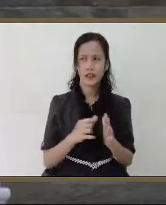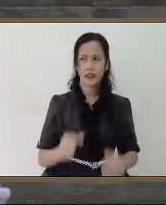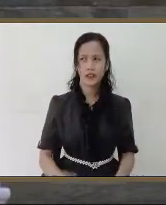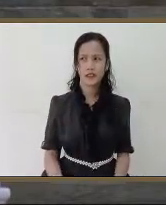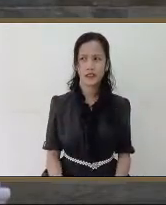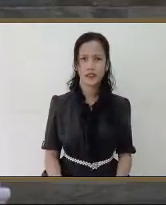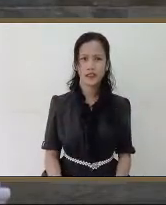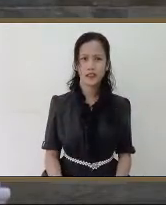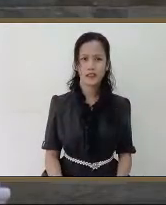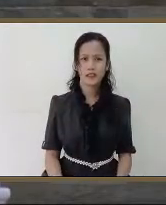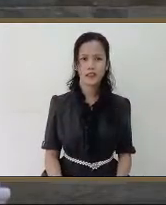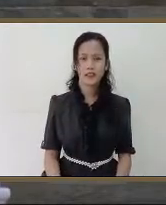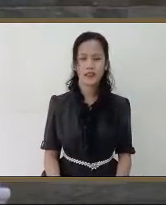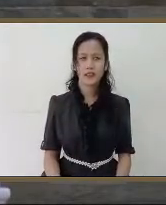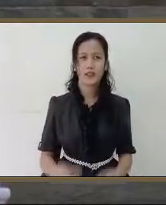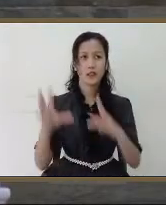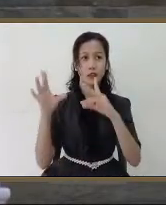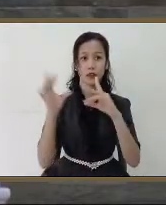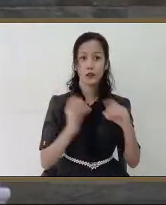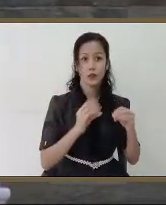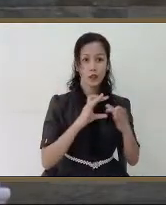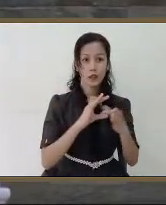Ezra's prosecution of the task.